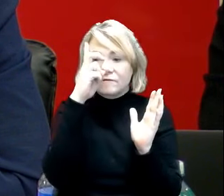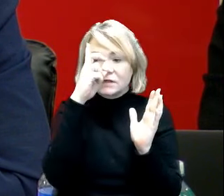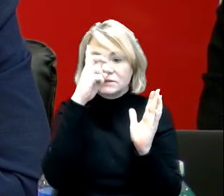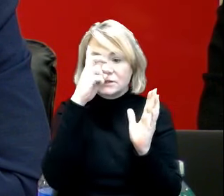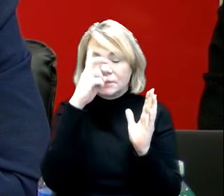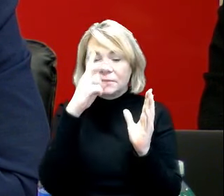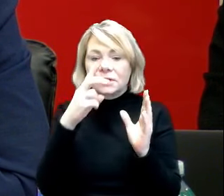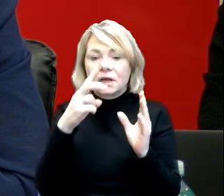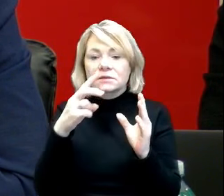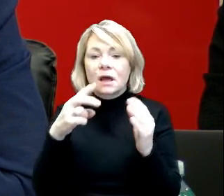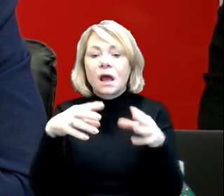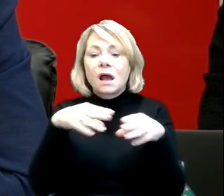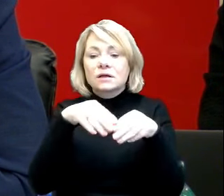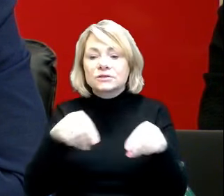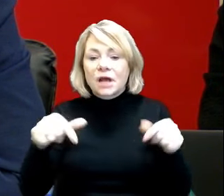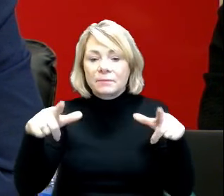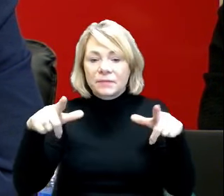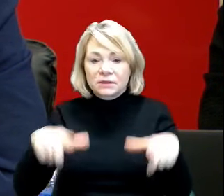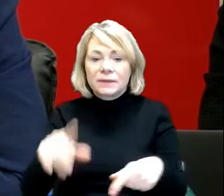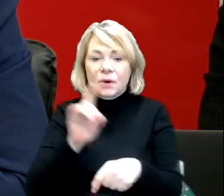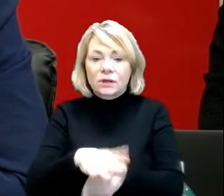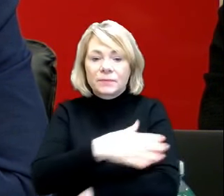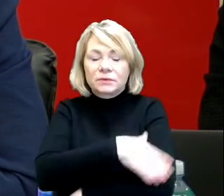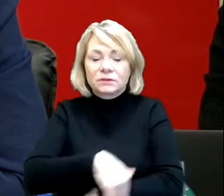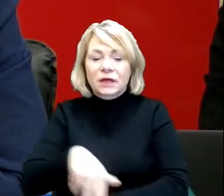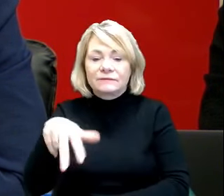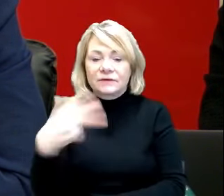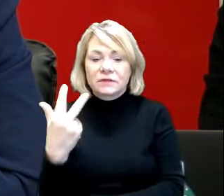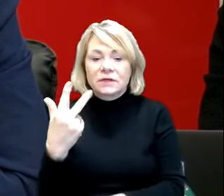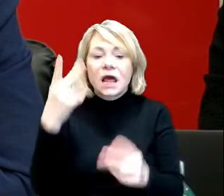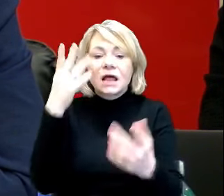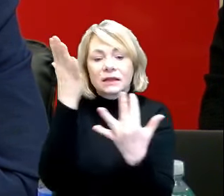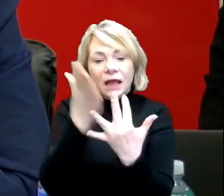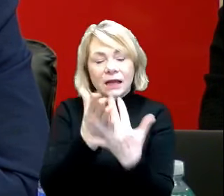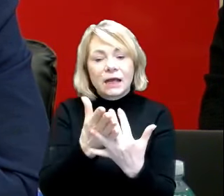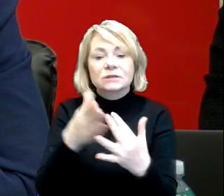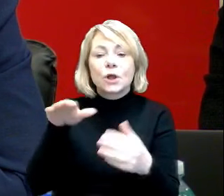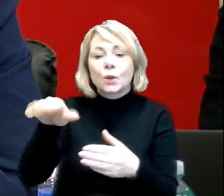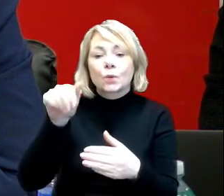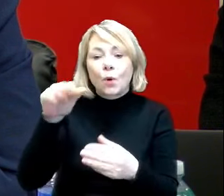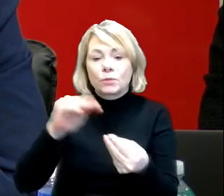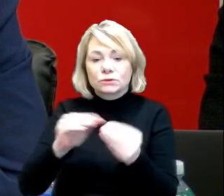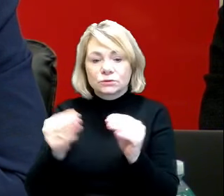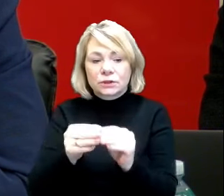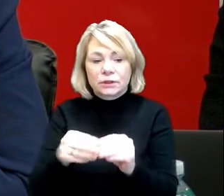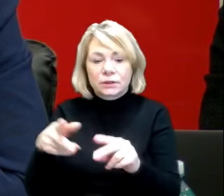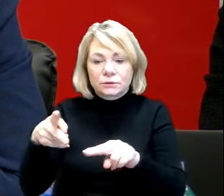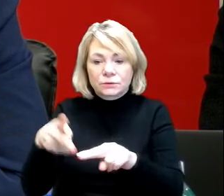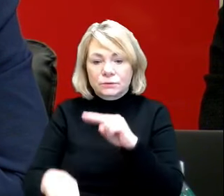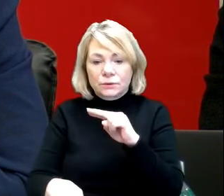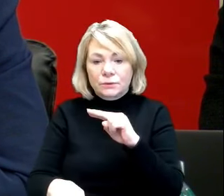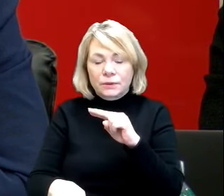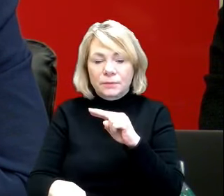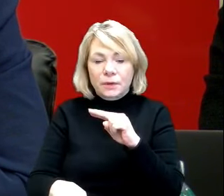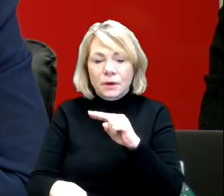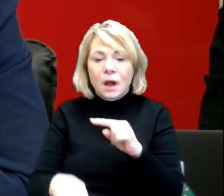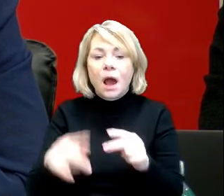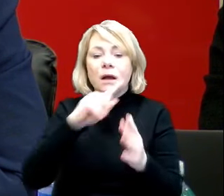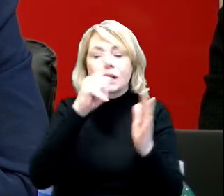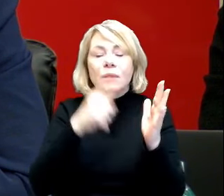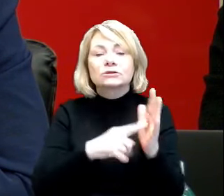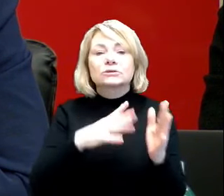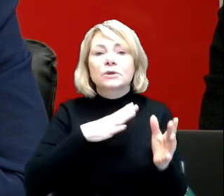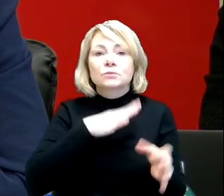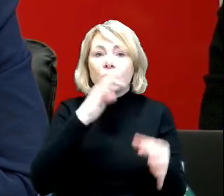klypo klaipėdos gatvė 3 klaipėdoje dalies nuomos sutarties nutraukimo klausimas buvo svarstytas ir